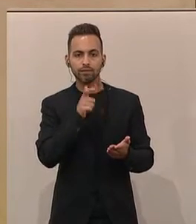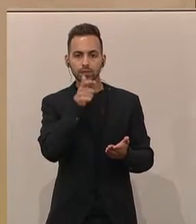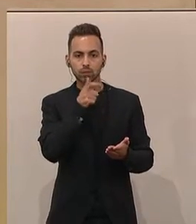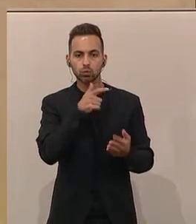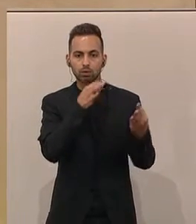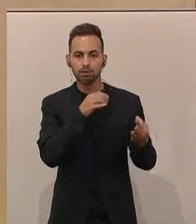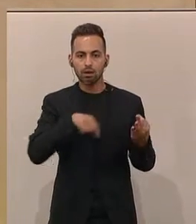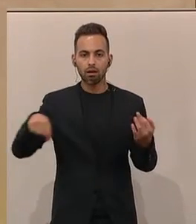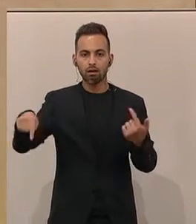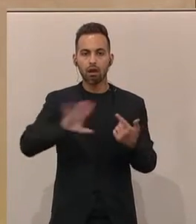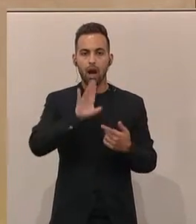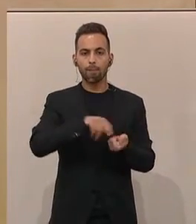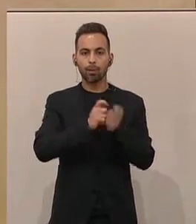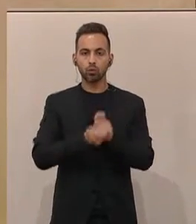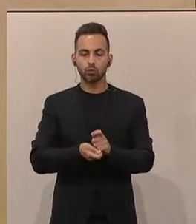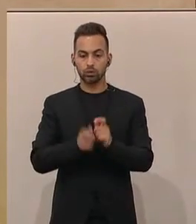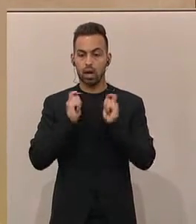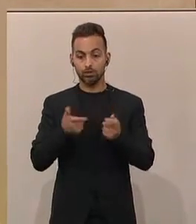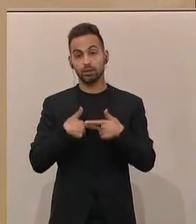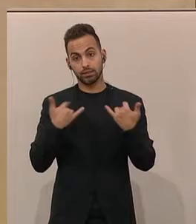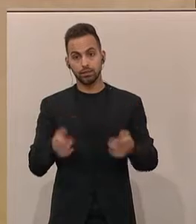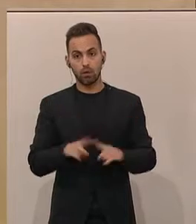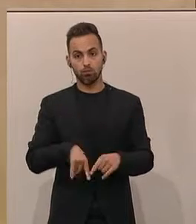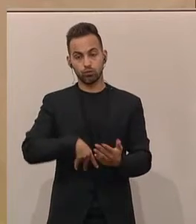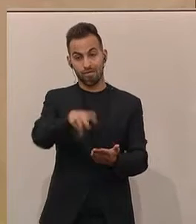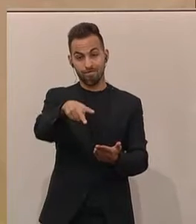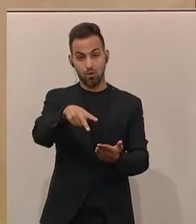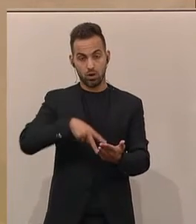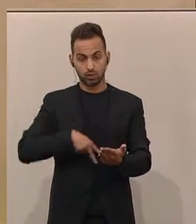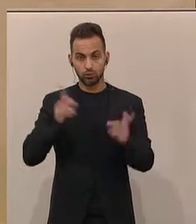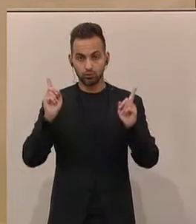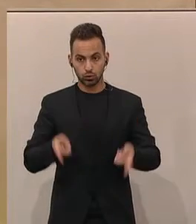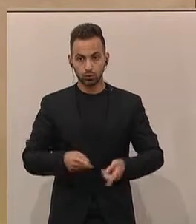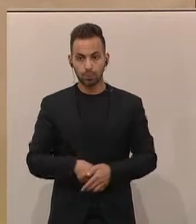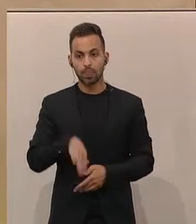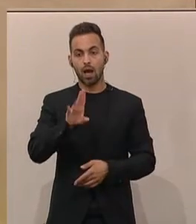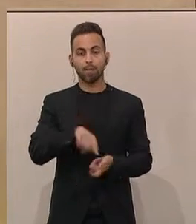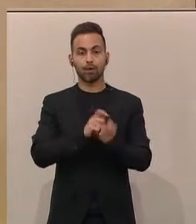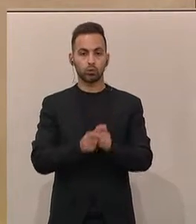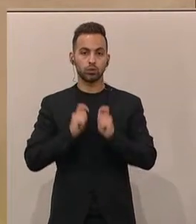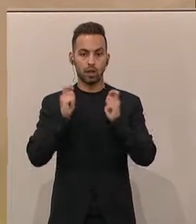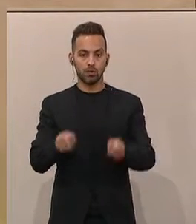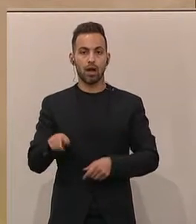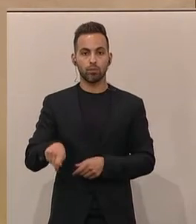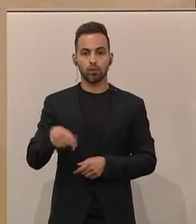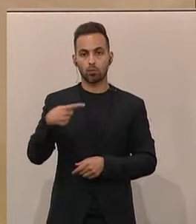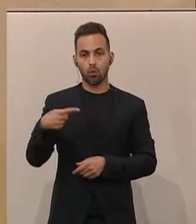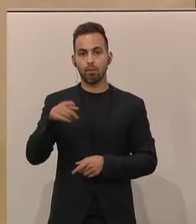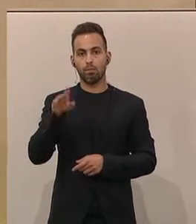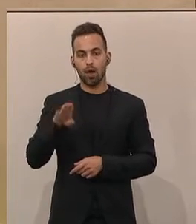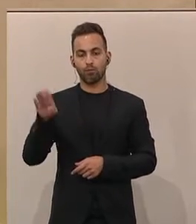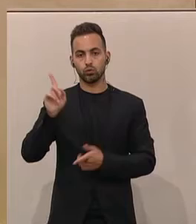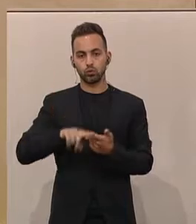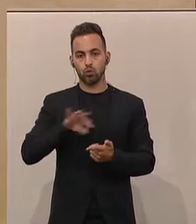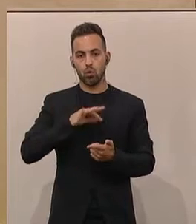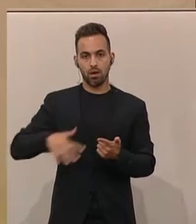diesen Abänderungsantrag darf ich jetzt und muss ich jetzt zur Gänze auch vorlesen. Abänderungsantrag der Abgeordneten Gödel, Belakovic und